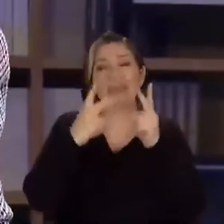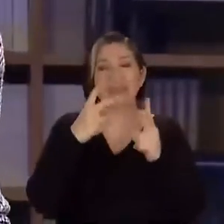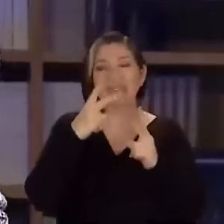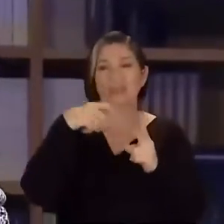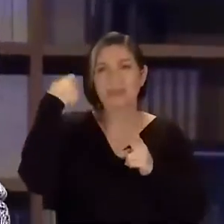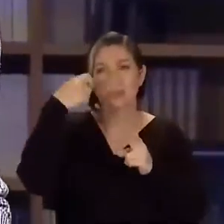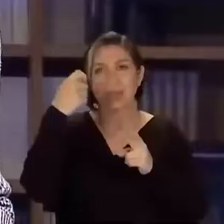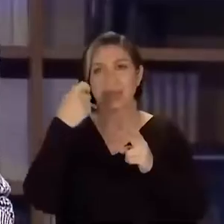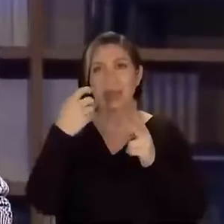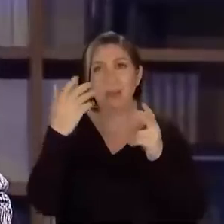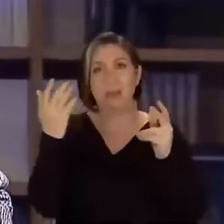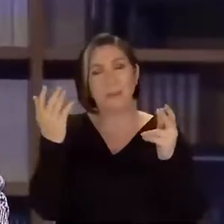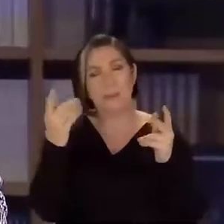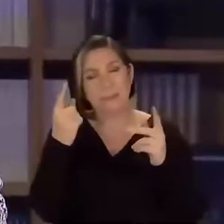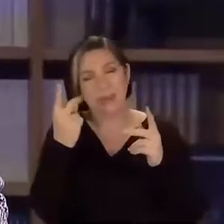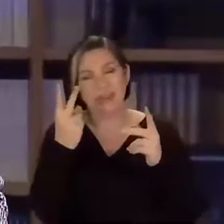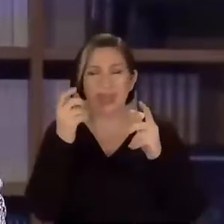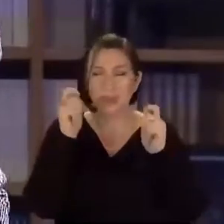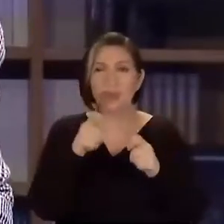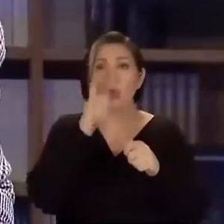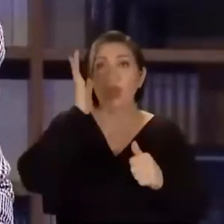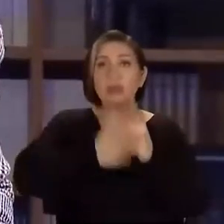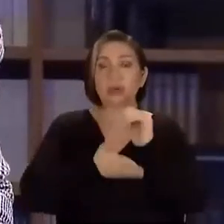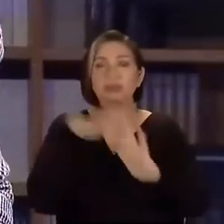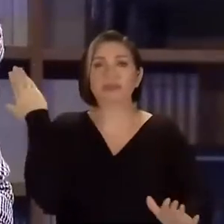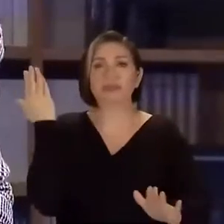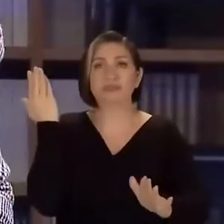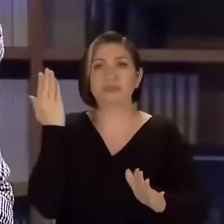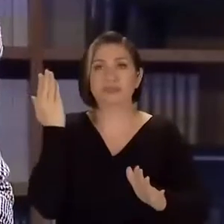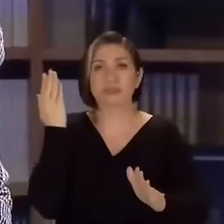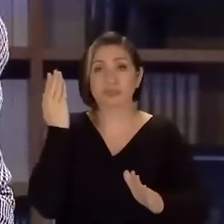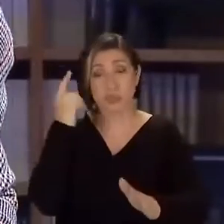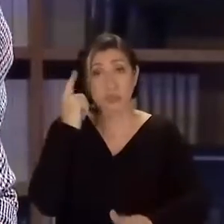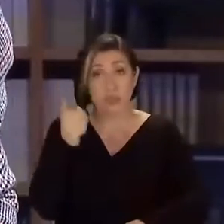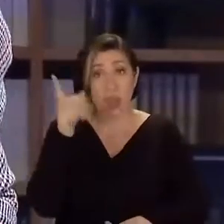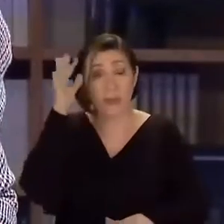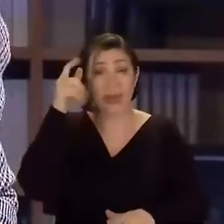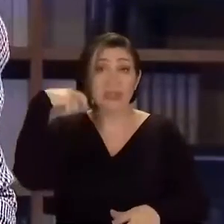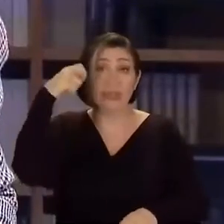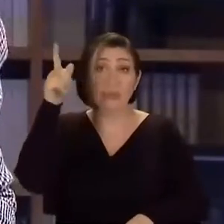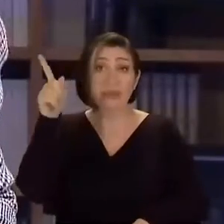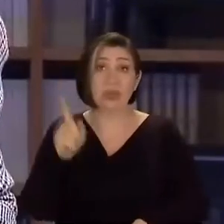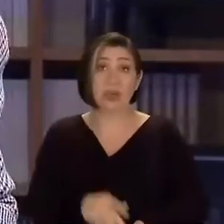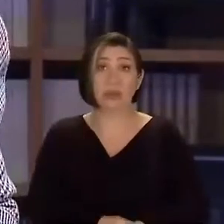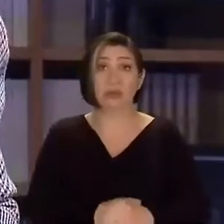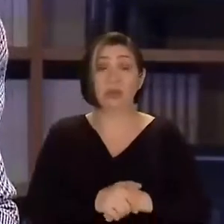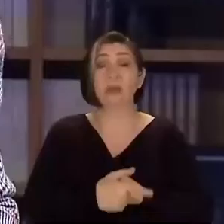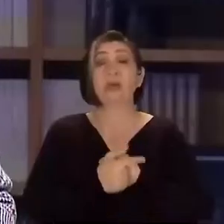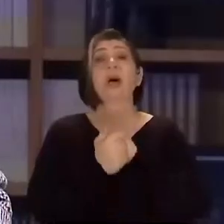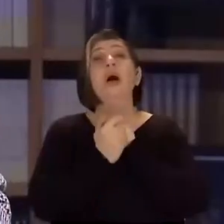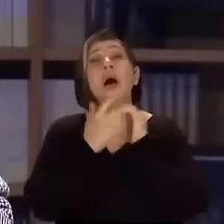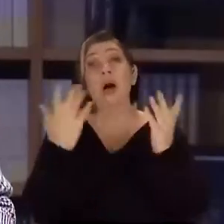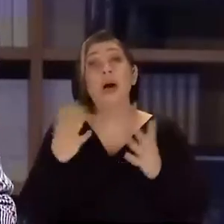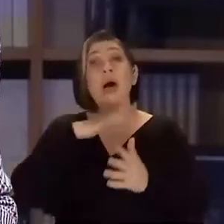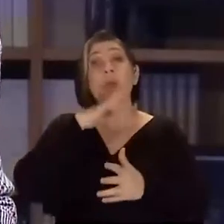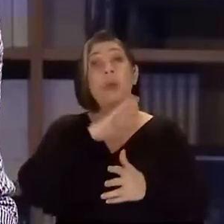avantgard filmleriyle falan böyle bir iki şey yapıldı. Onu da yasakladılar sonra. Düşünün Amerikan sinemasında. Ama ki